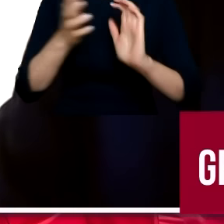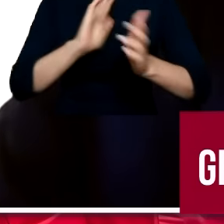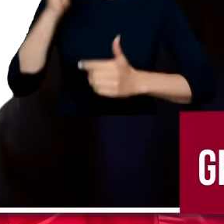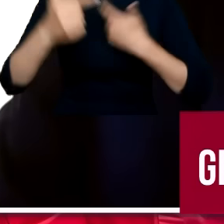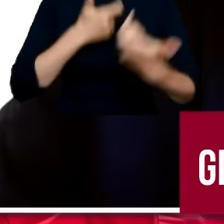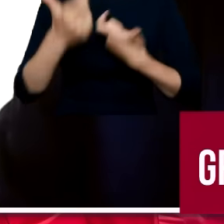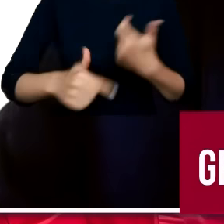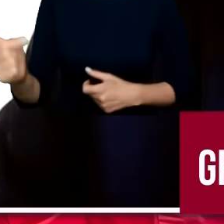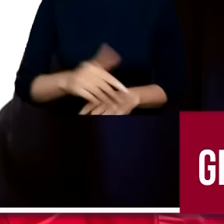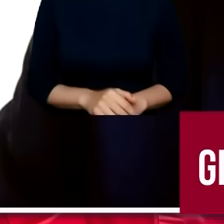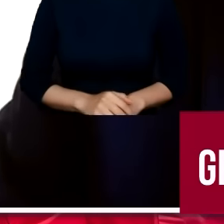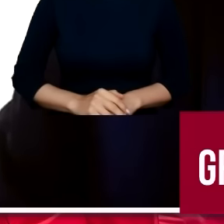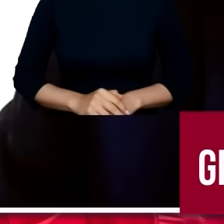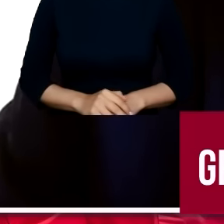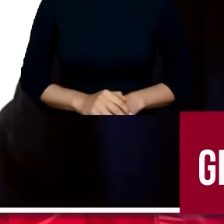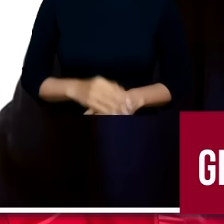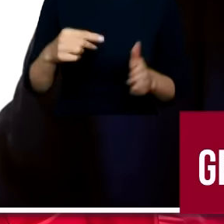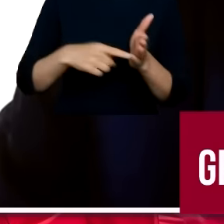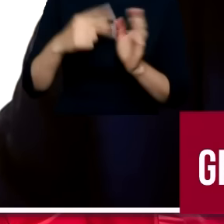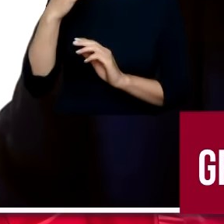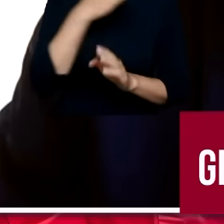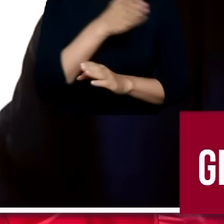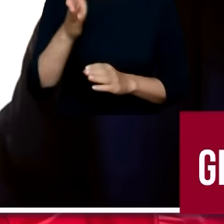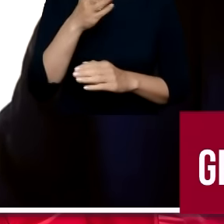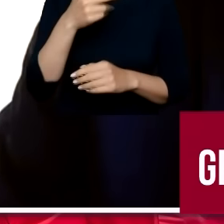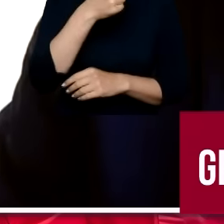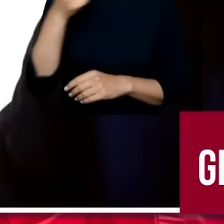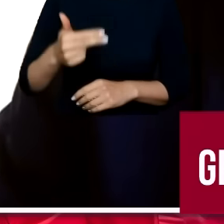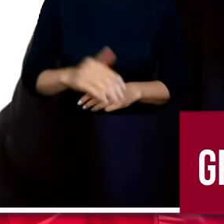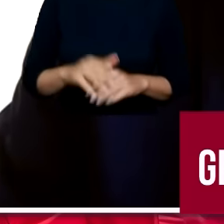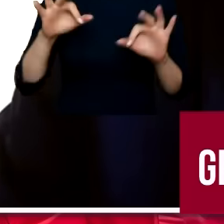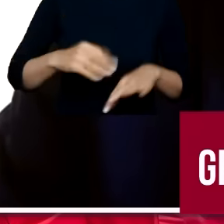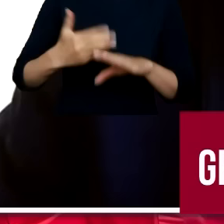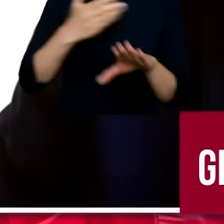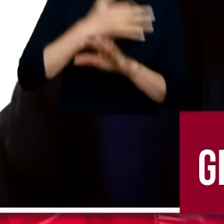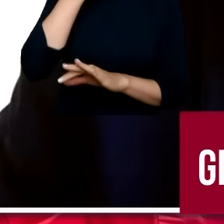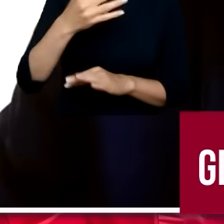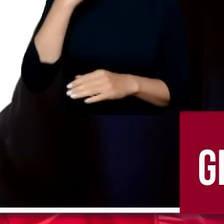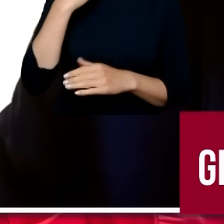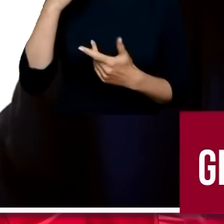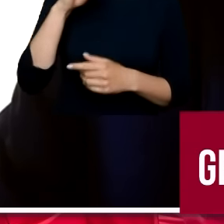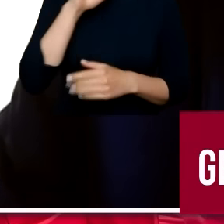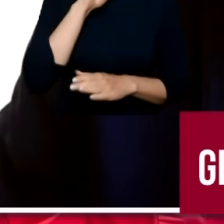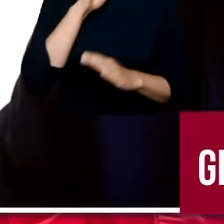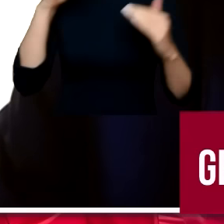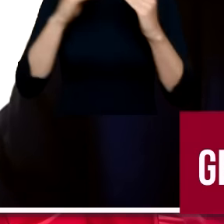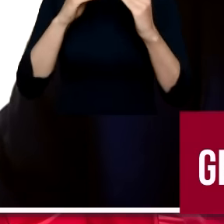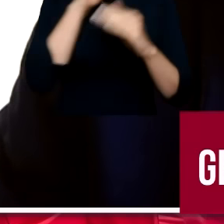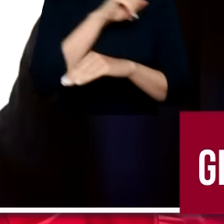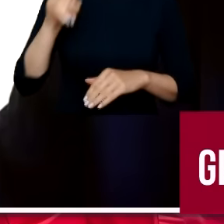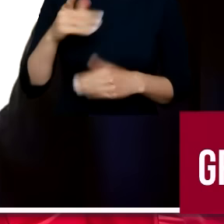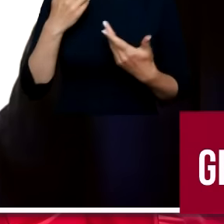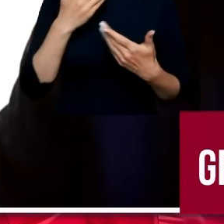właśnie o to chodzi dwa wątki bo pan mi na początku wprowadzając poprzednie pytanie zarzucił symetry że ten symetry jest nieuzasadniony ja